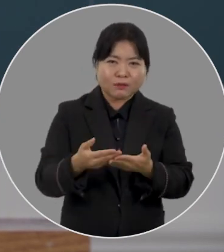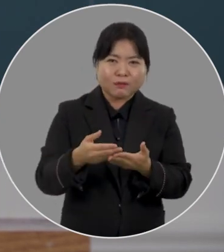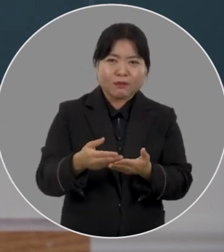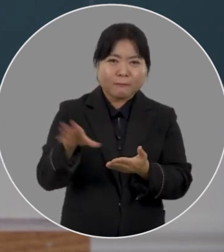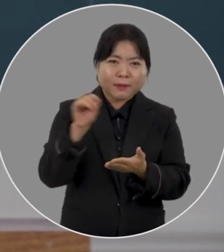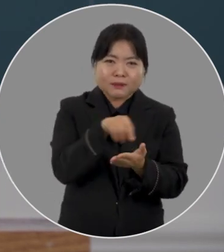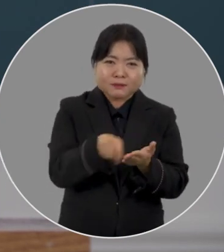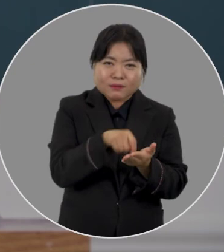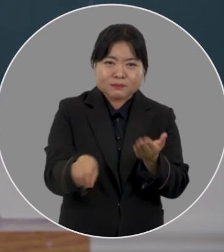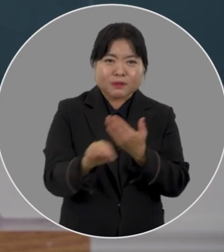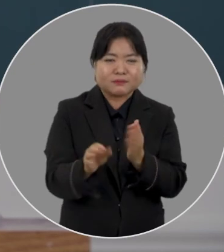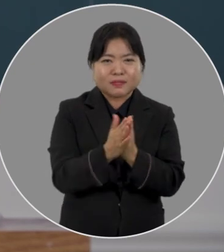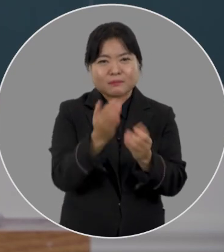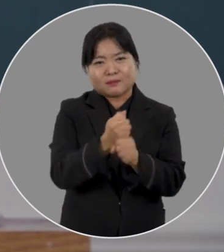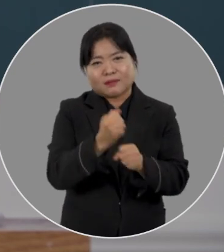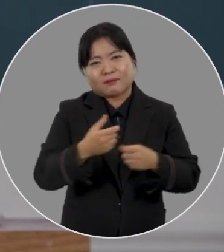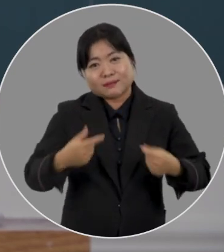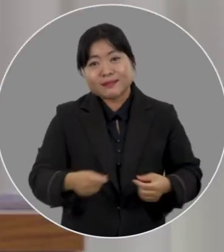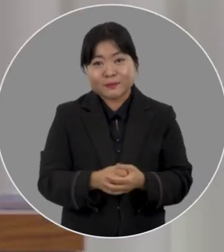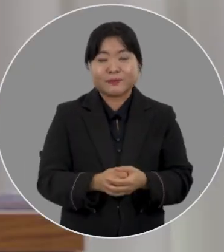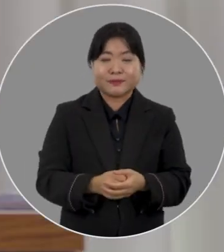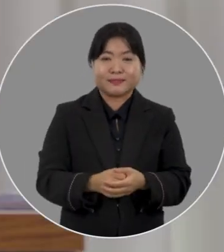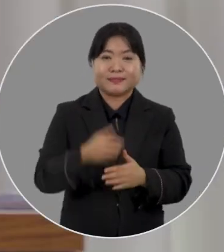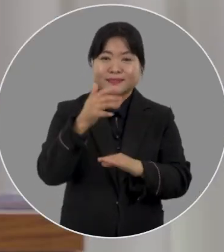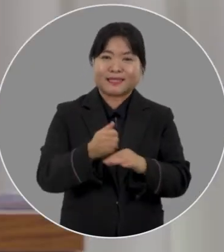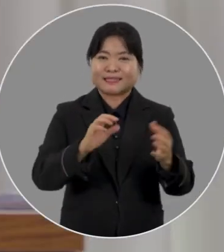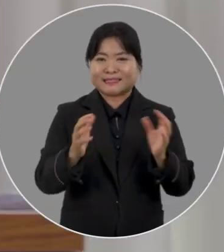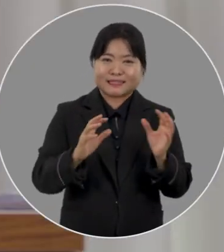책을 내야 될 것 같은. 자,